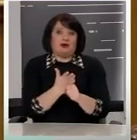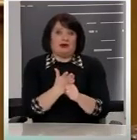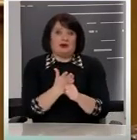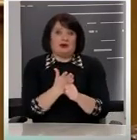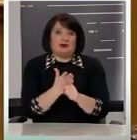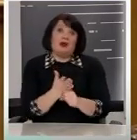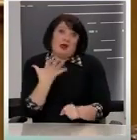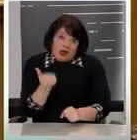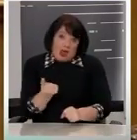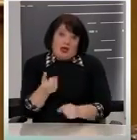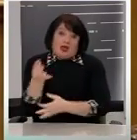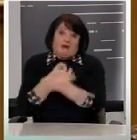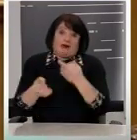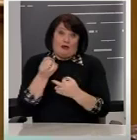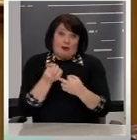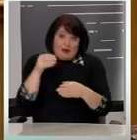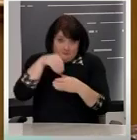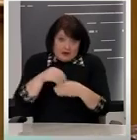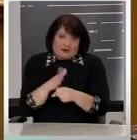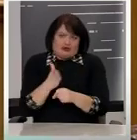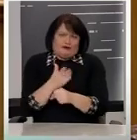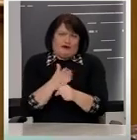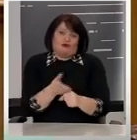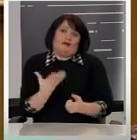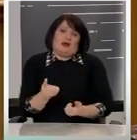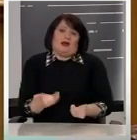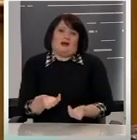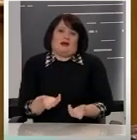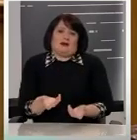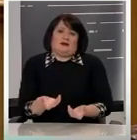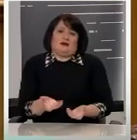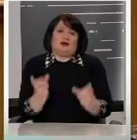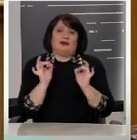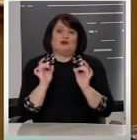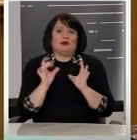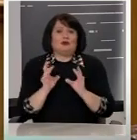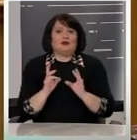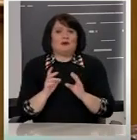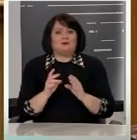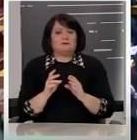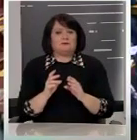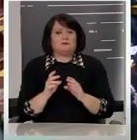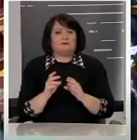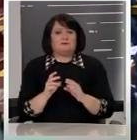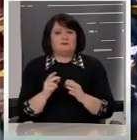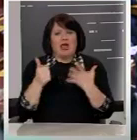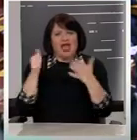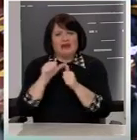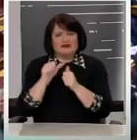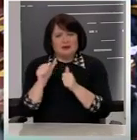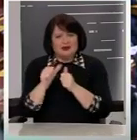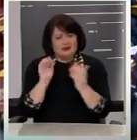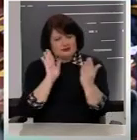δόση καταστροφολογίας η ομιλία του. Και αυτό το έχουμε συναντήσει τους τελευταίους